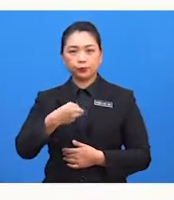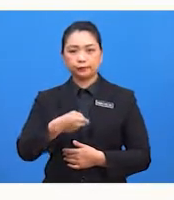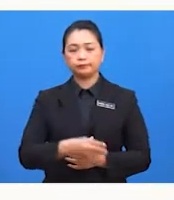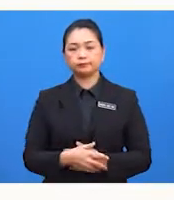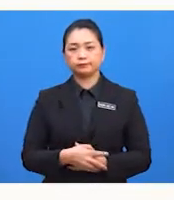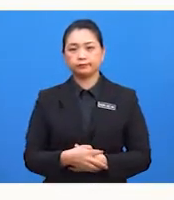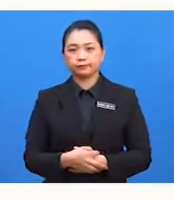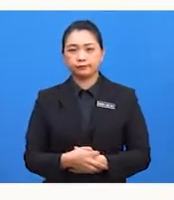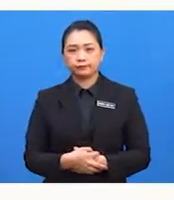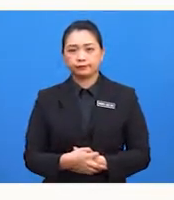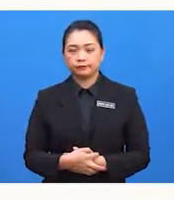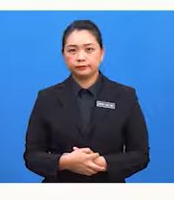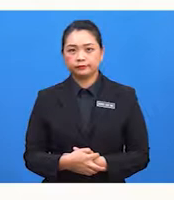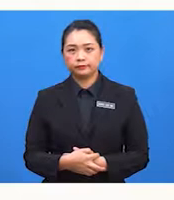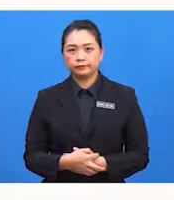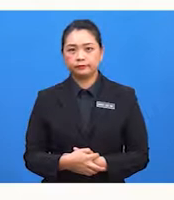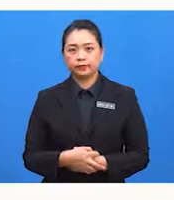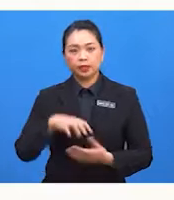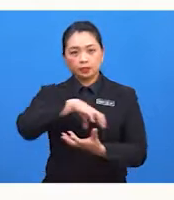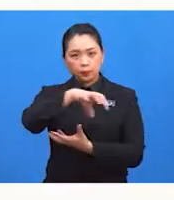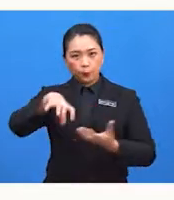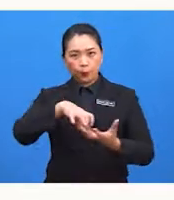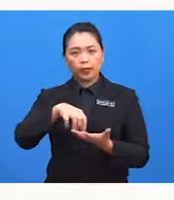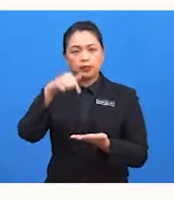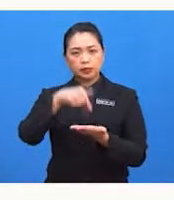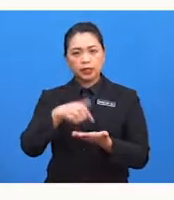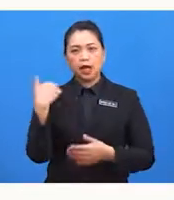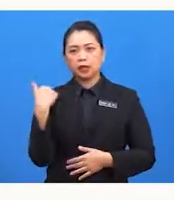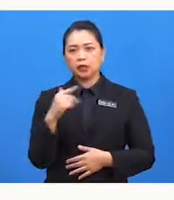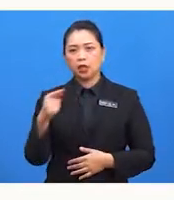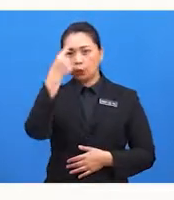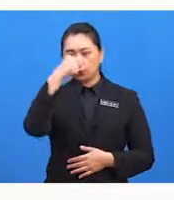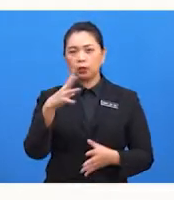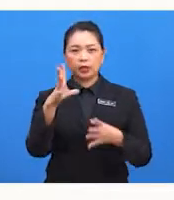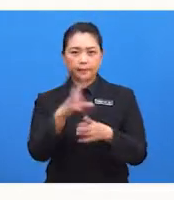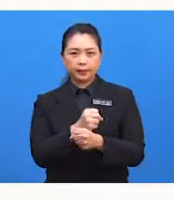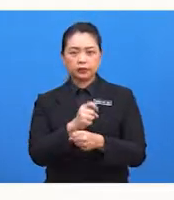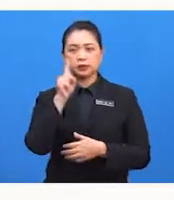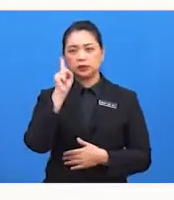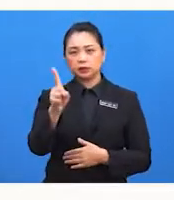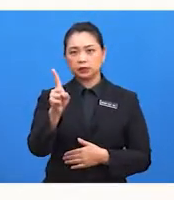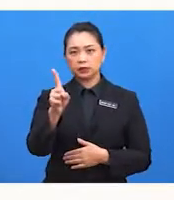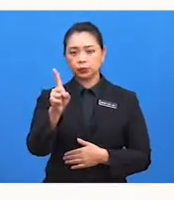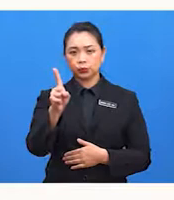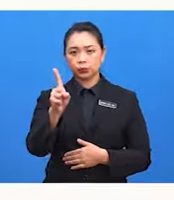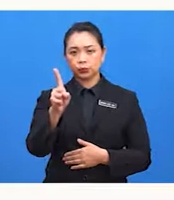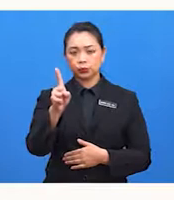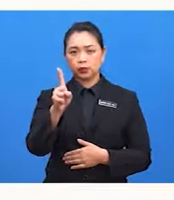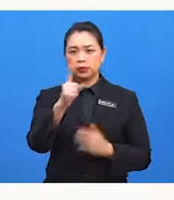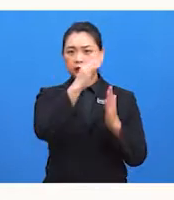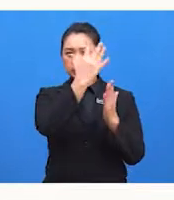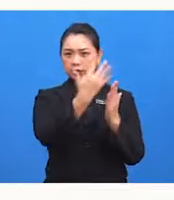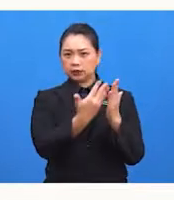Campuran ini adalah untuk mendapatkan satu siri warna dalam pelbagai ton.